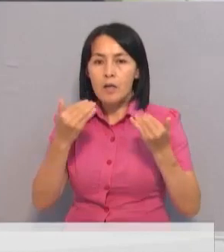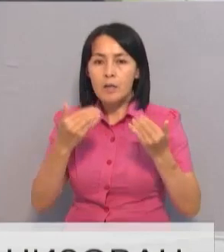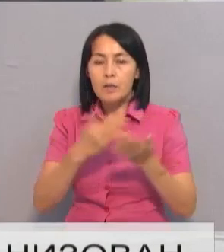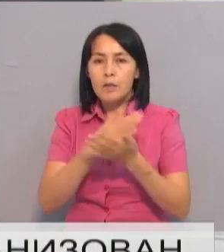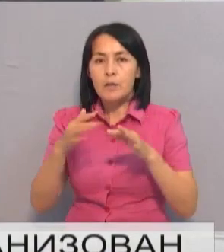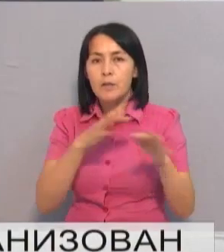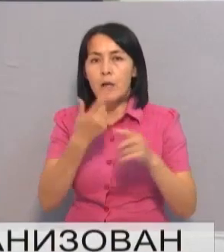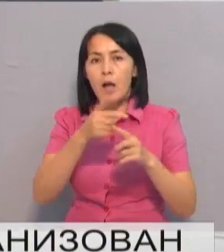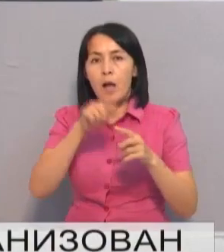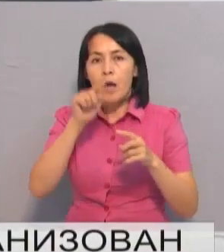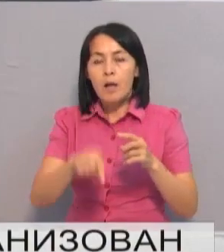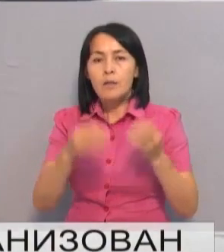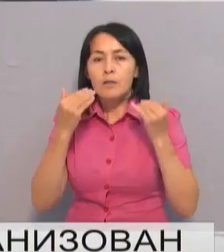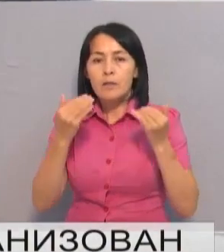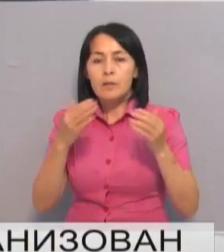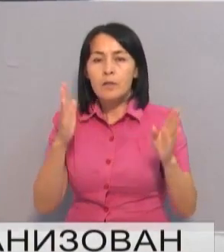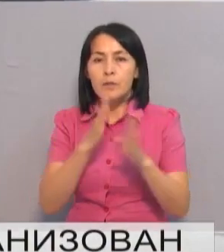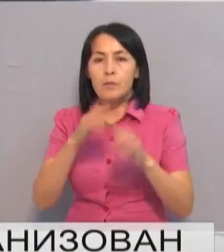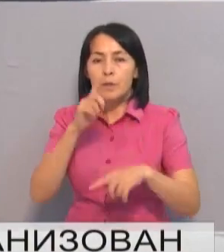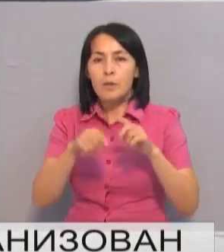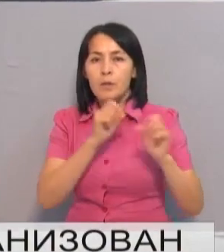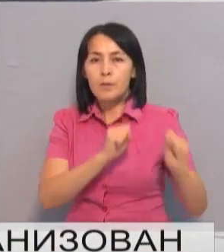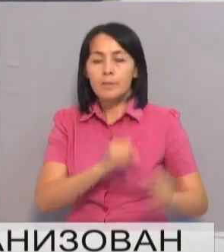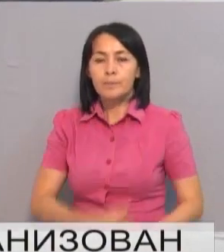служебная деятельность которых неотрывна от судьбы Родины.